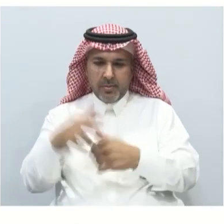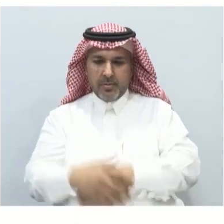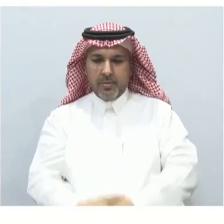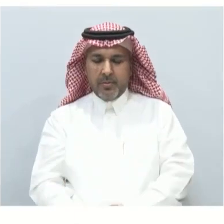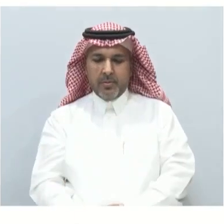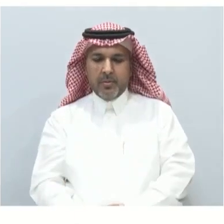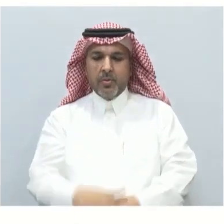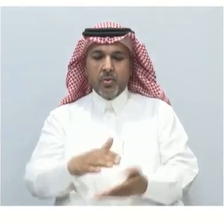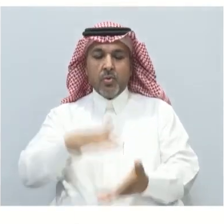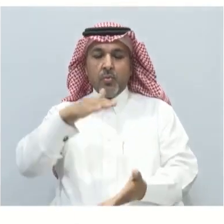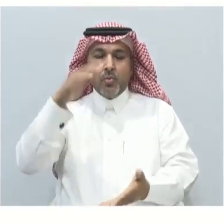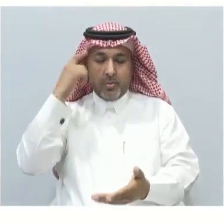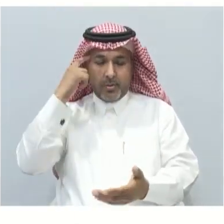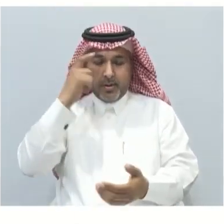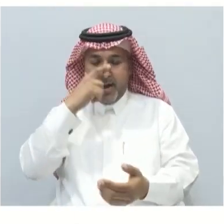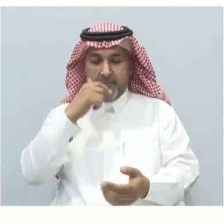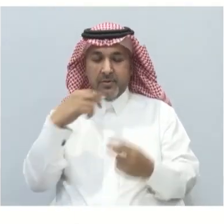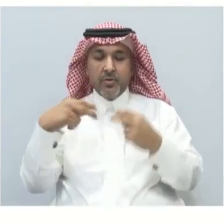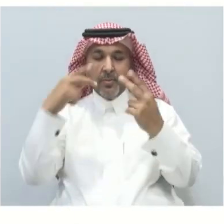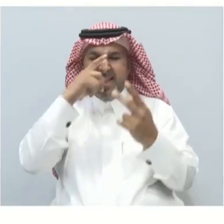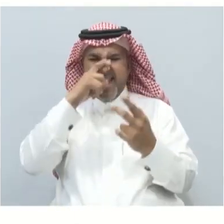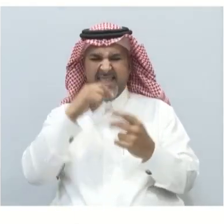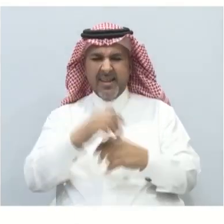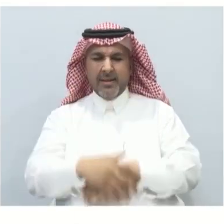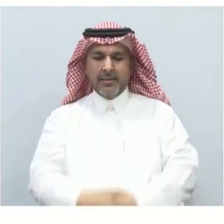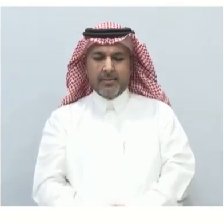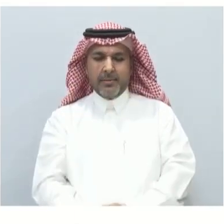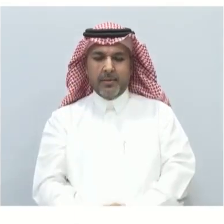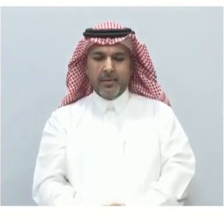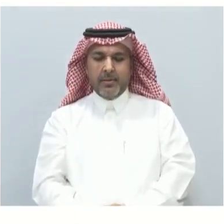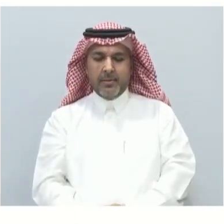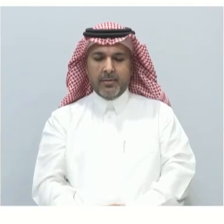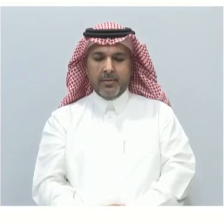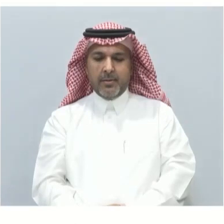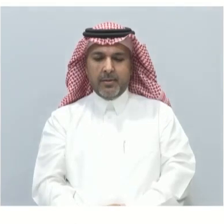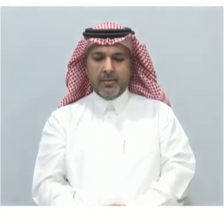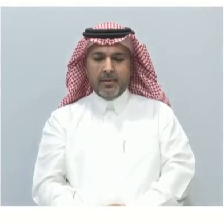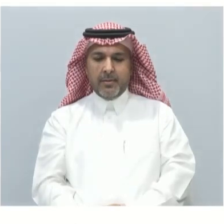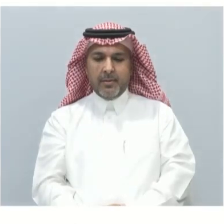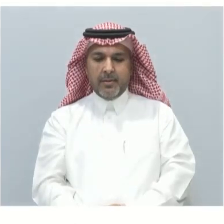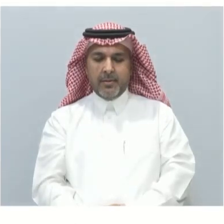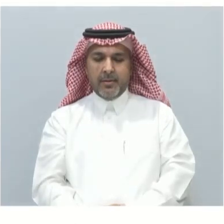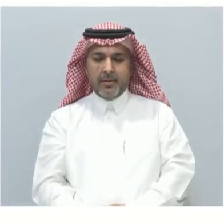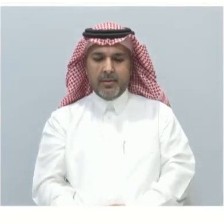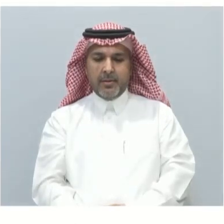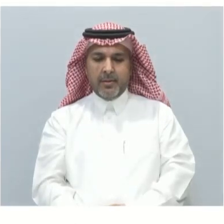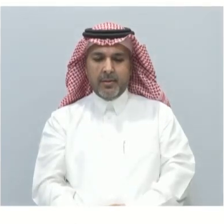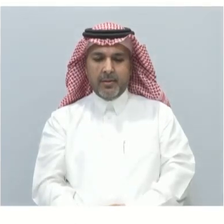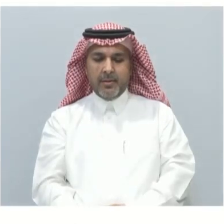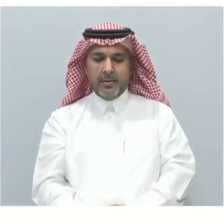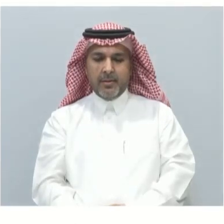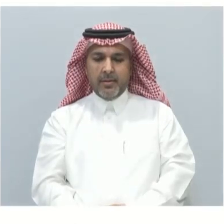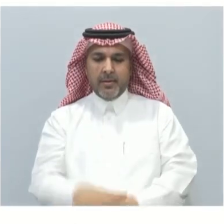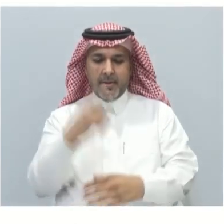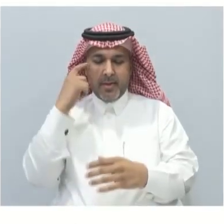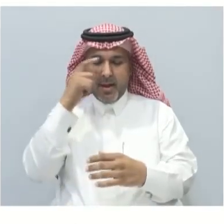اساس نمو اذا هنا الاساس لاحظ ان معي اكبر من الواحد فبالتالي نقول هنا البي اكبر من